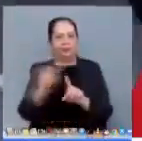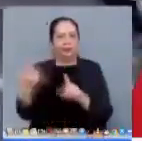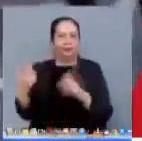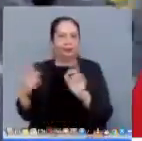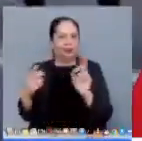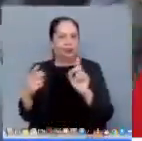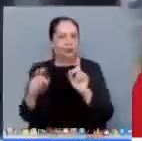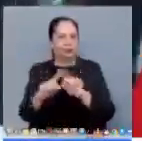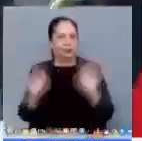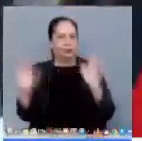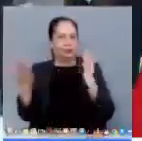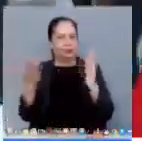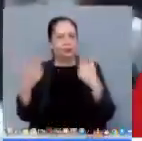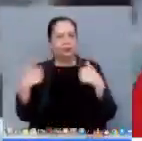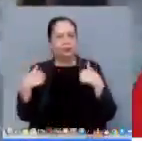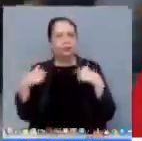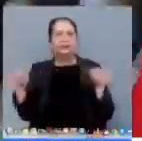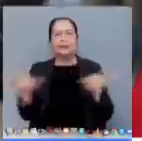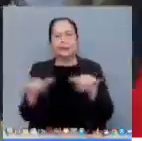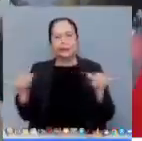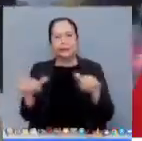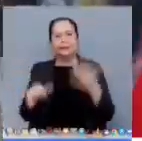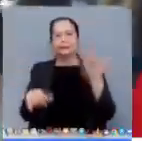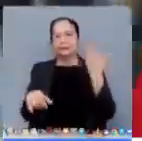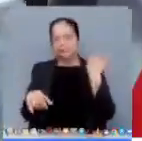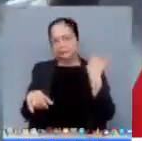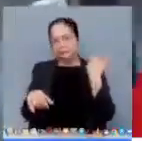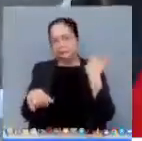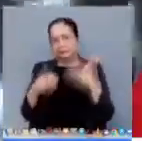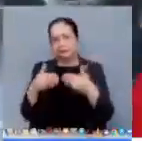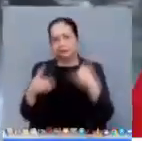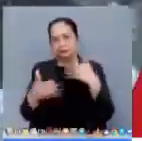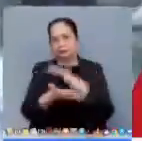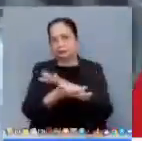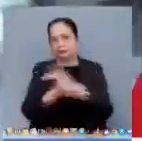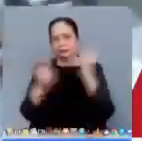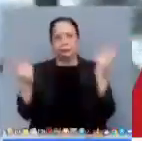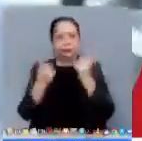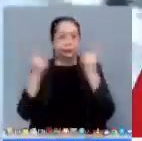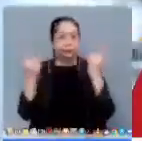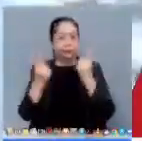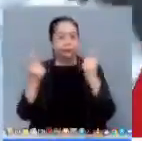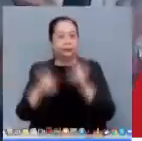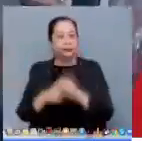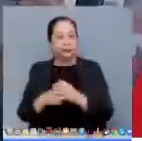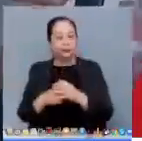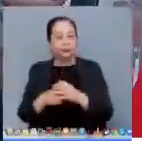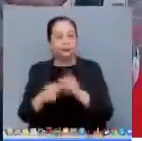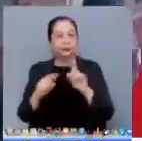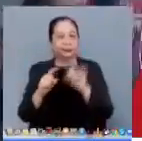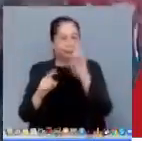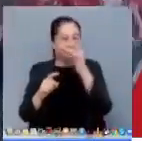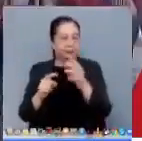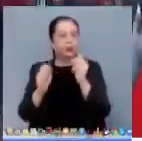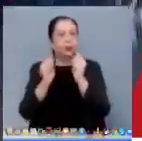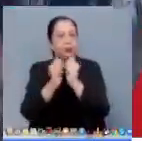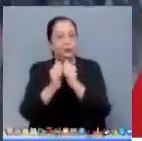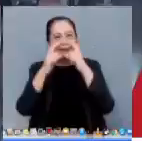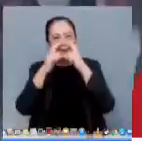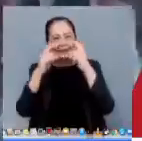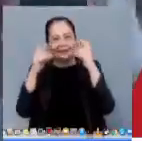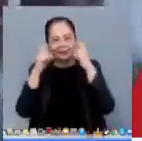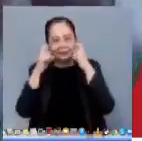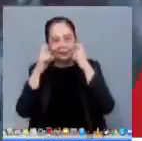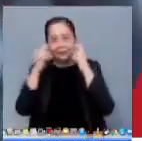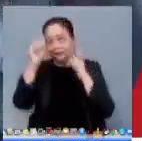This will be the same as before. Pre-pandemic celebration po ito. Dahil with face mask. With face mask. Opo, tandaan po natin,